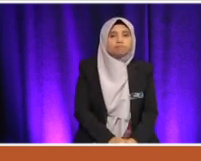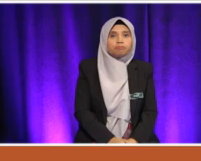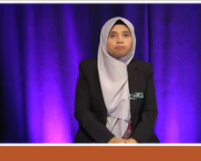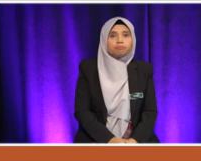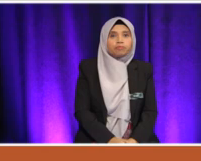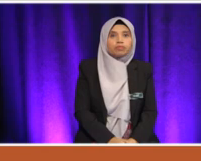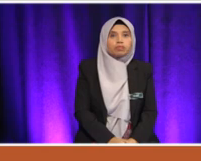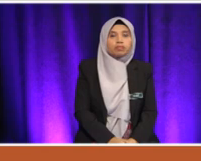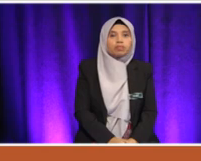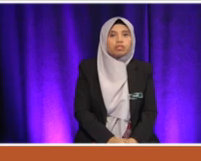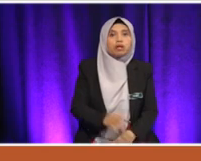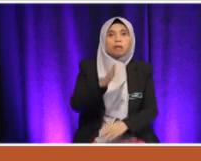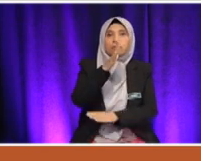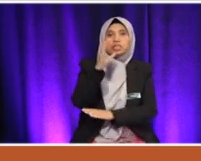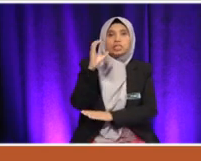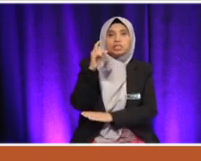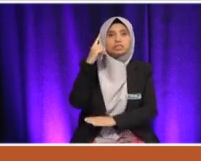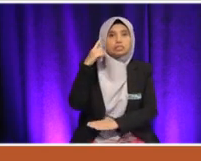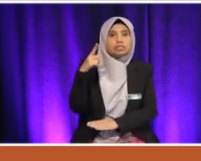yang ketiga